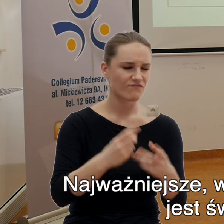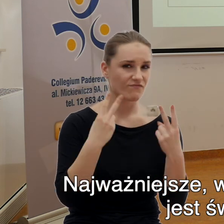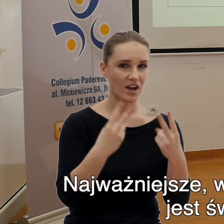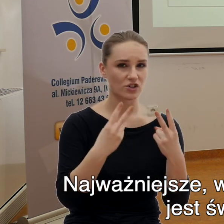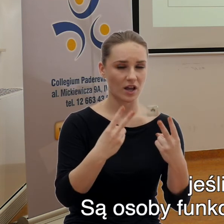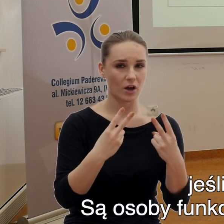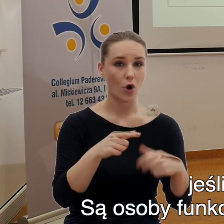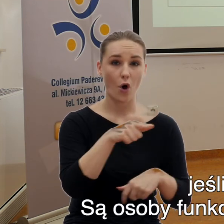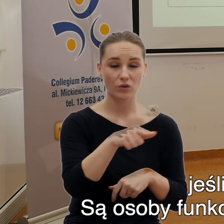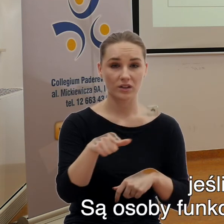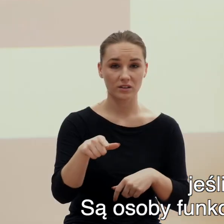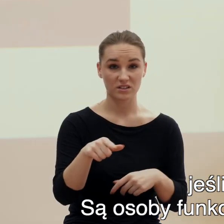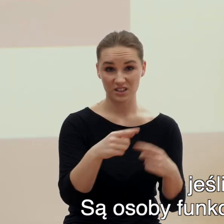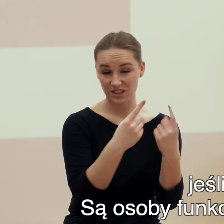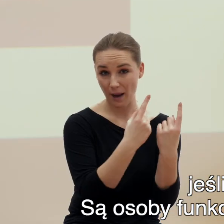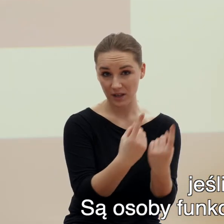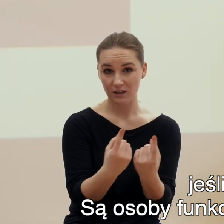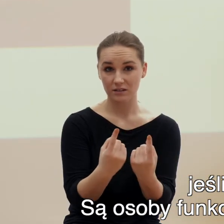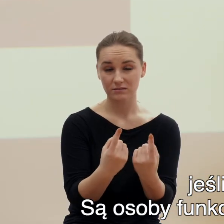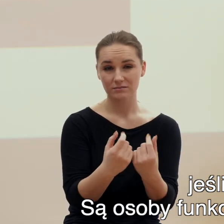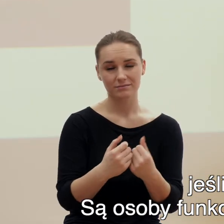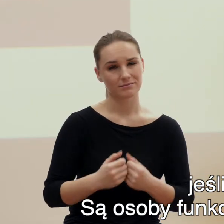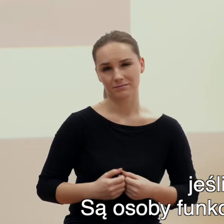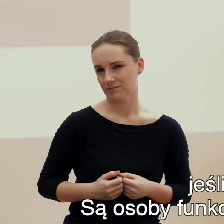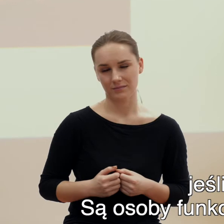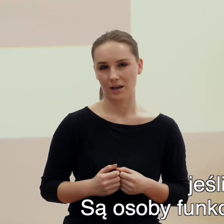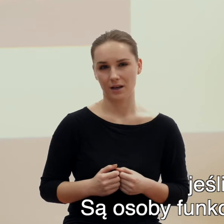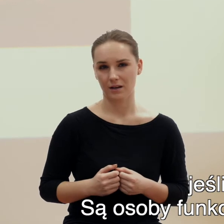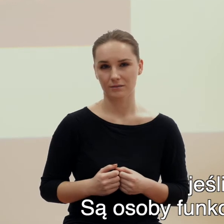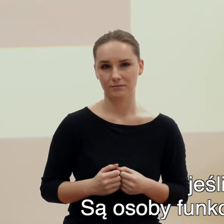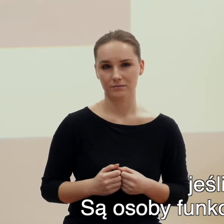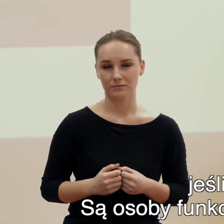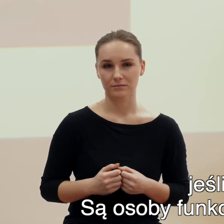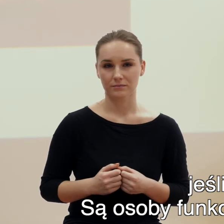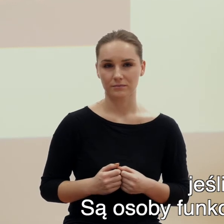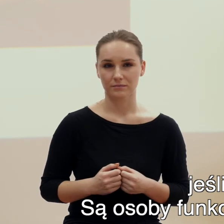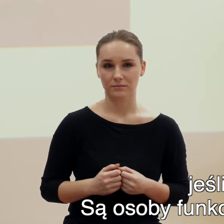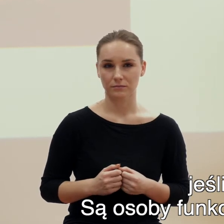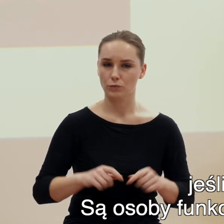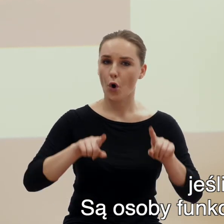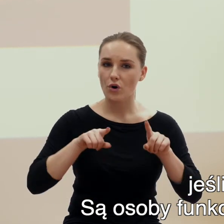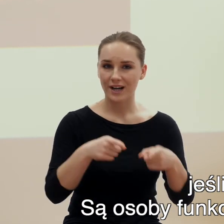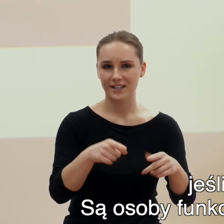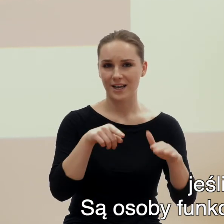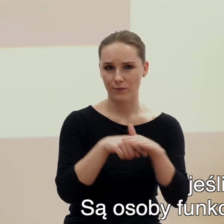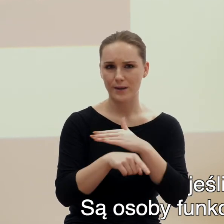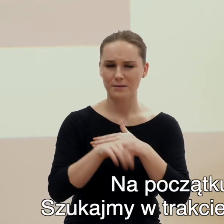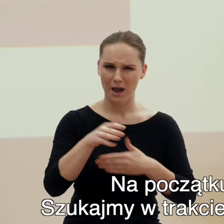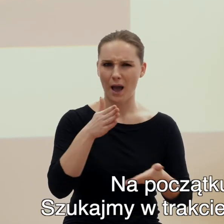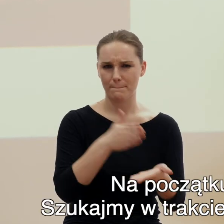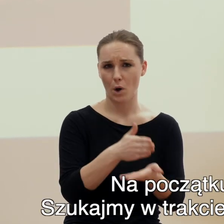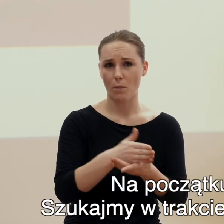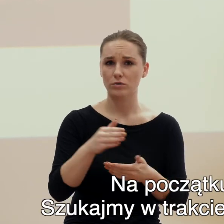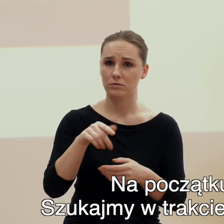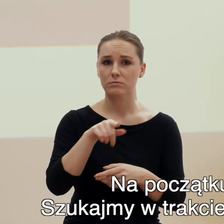sami, jeśli chodzi o organizację ewakuacji. Są osoby funkcyjne, należy szukać tych osób funkcyjnych. Na